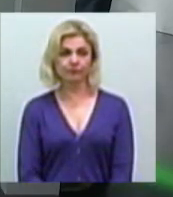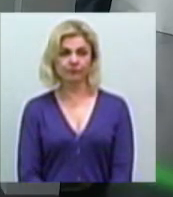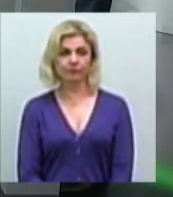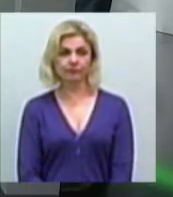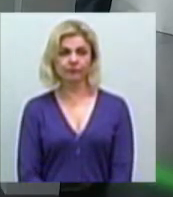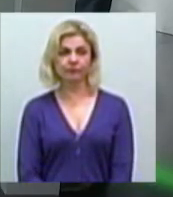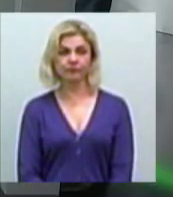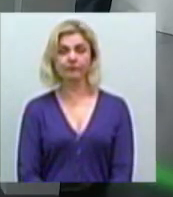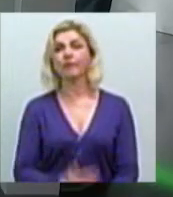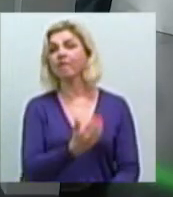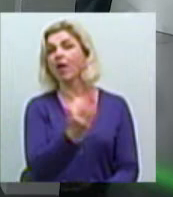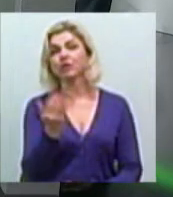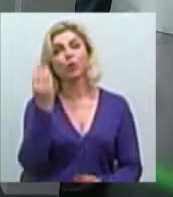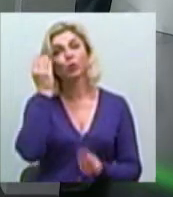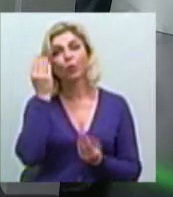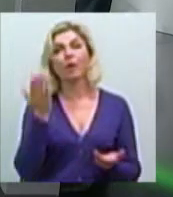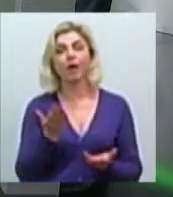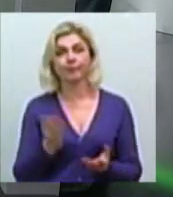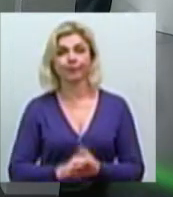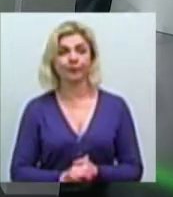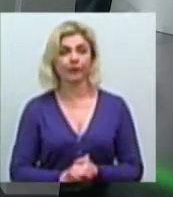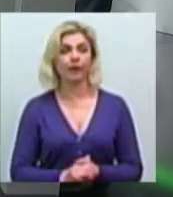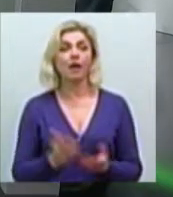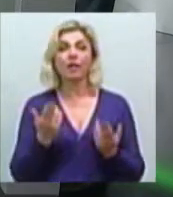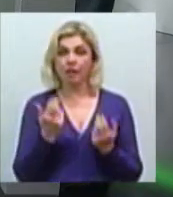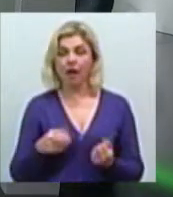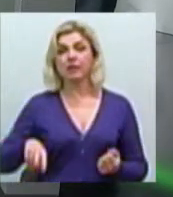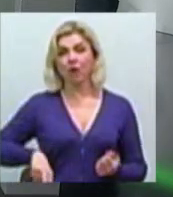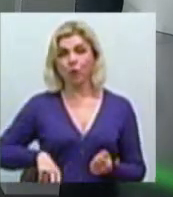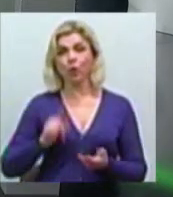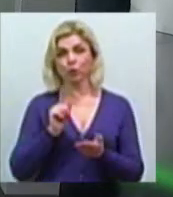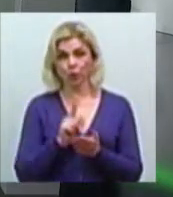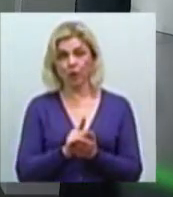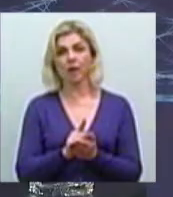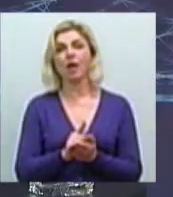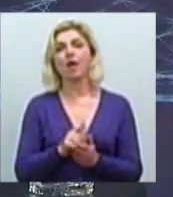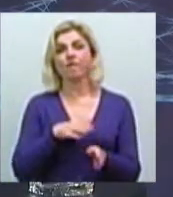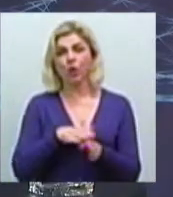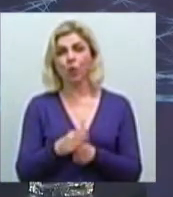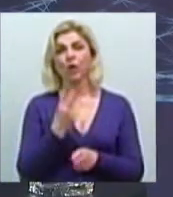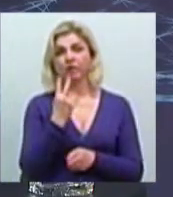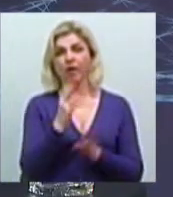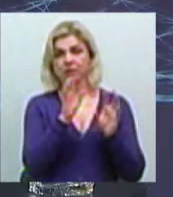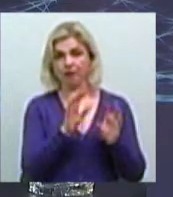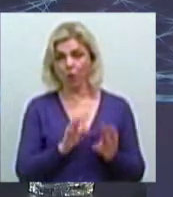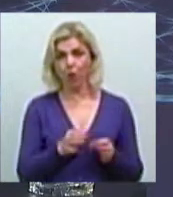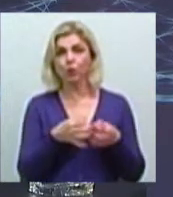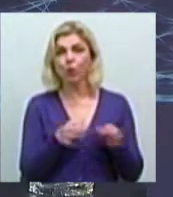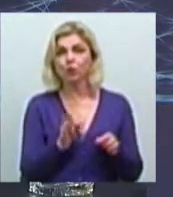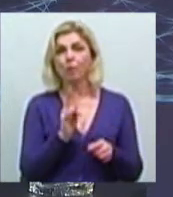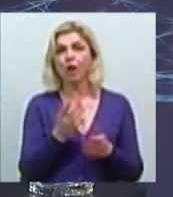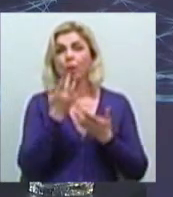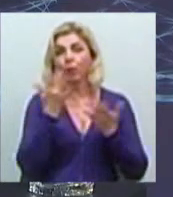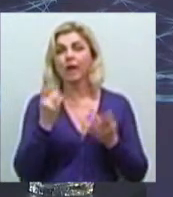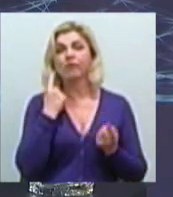Тож, яка ваша думка? Так, директори повинні виконувати обидва закони. Закони про доступ до публічної інформації і закон про